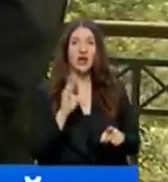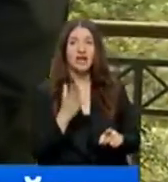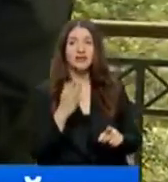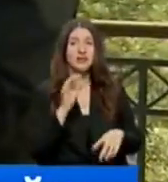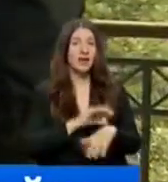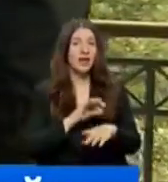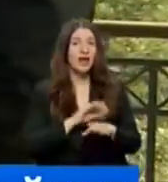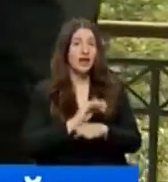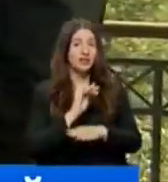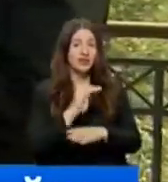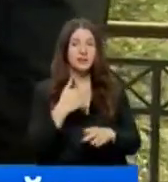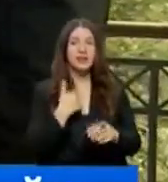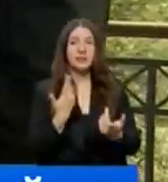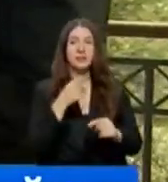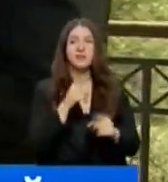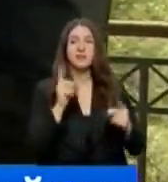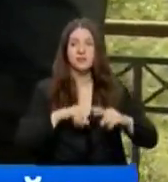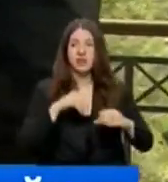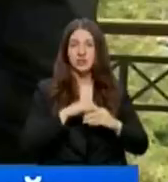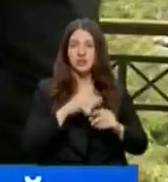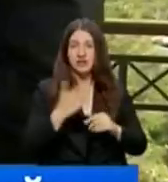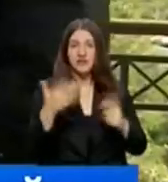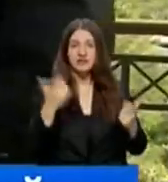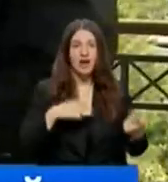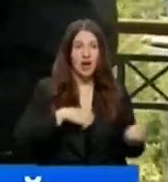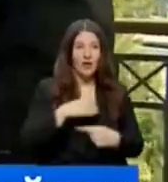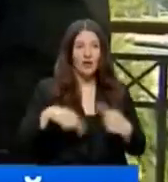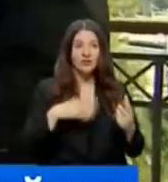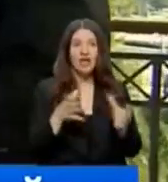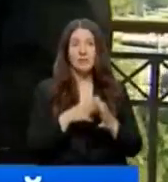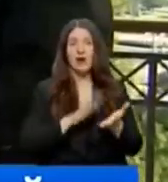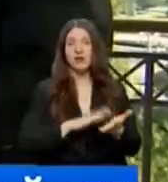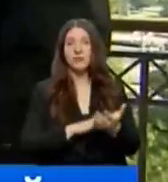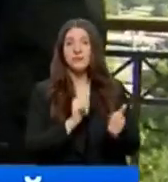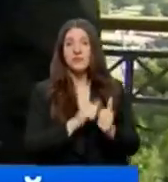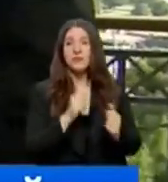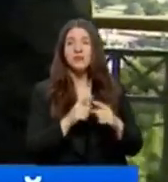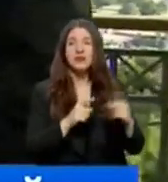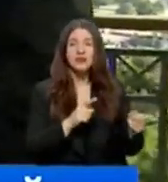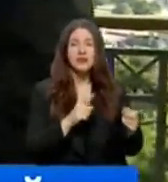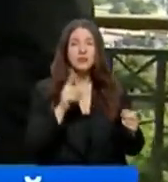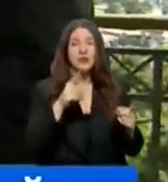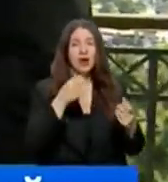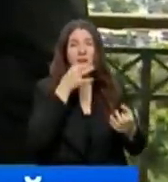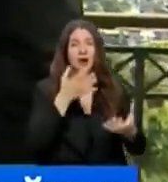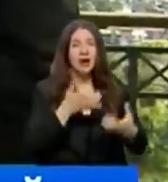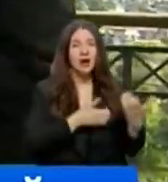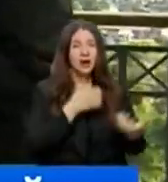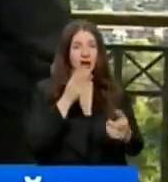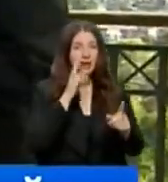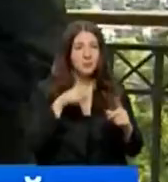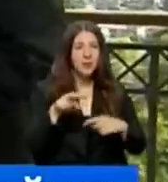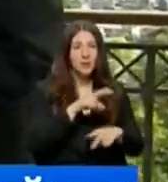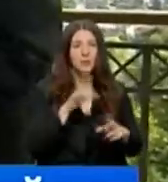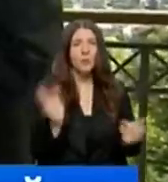enteresan anlar yaşandı. Öyle. Ben tabii bu buluşma için bir taraftan mekan arıyoruz ekip evet. Arkadaşlarımla. Bir taraftan da böyle ajanslara yansıyanlara bakıyoruz.